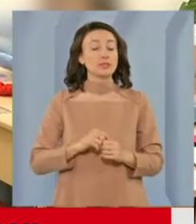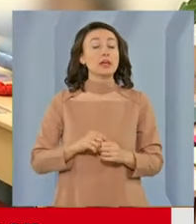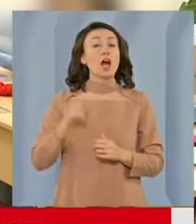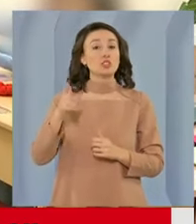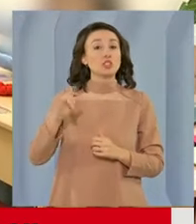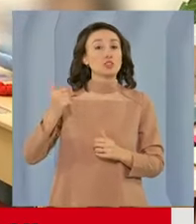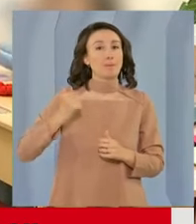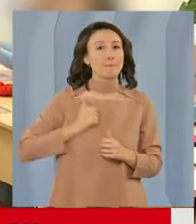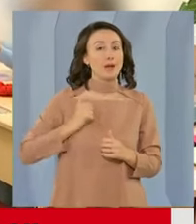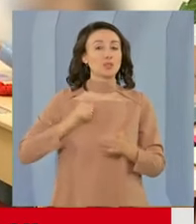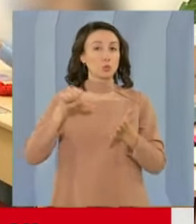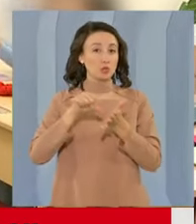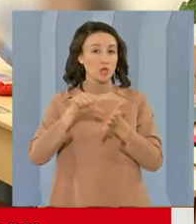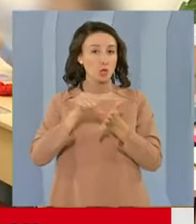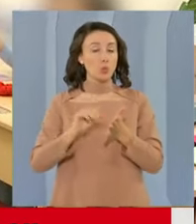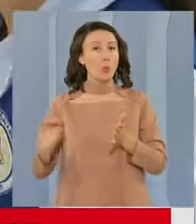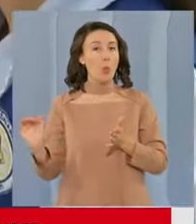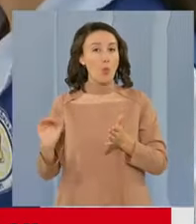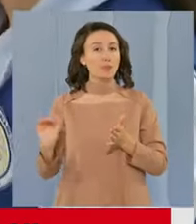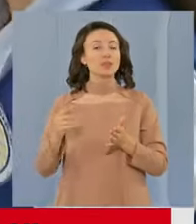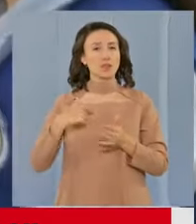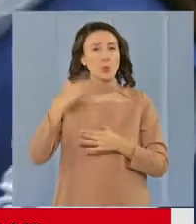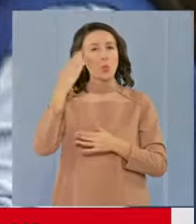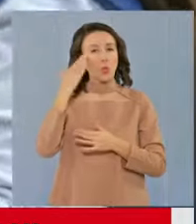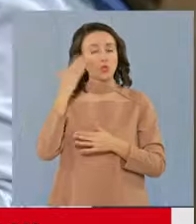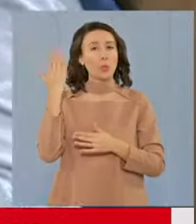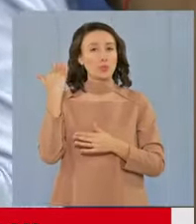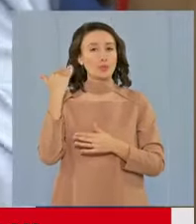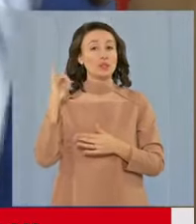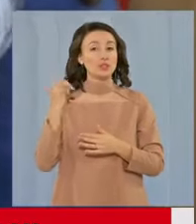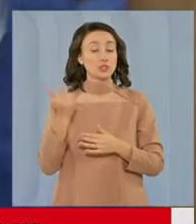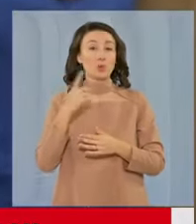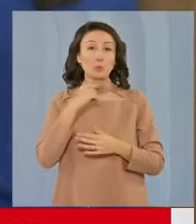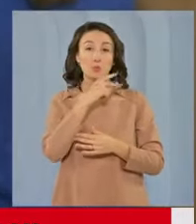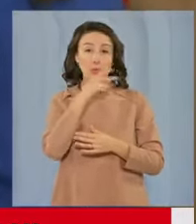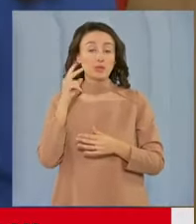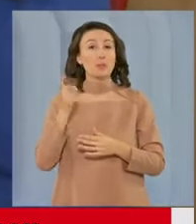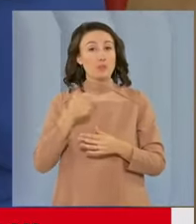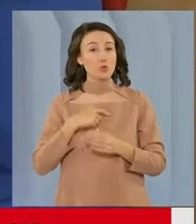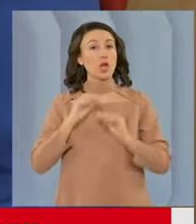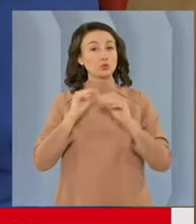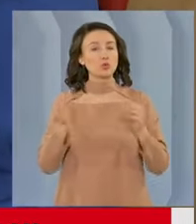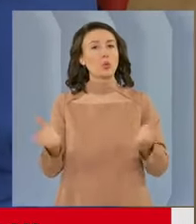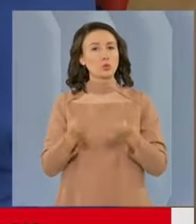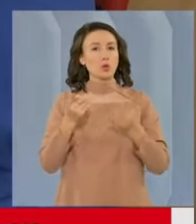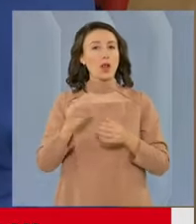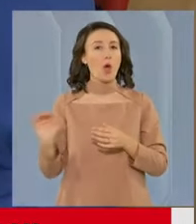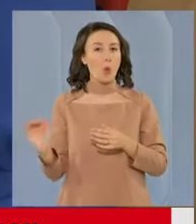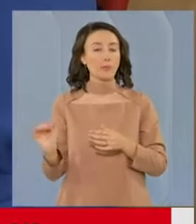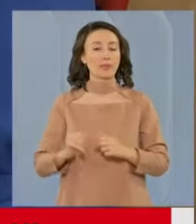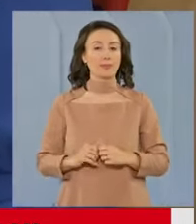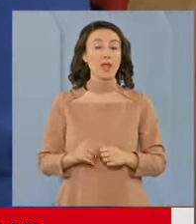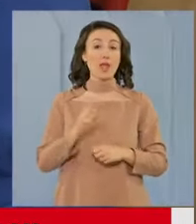paznicul unui centru pentru copii instituționalizați se cunoșteau de multă vreme și au profitat că pot ajunge cu ușurință la cei